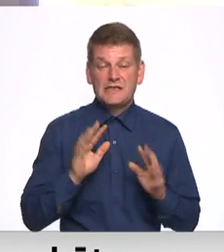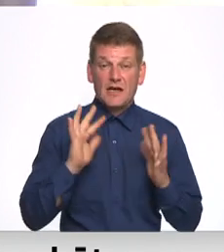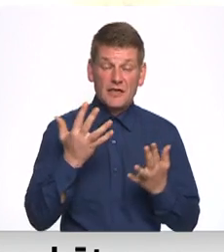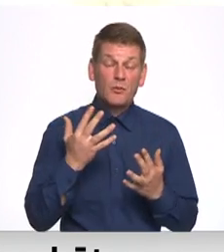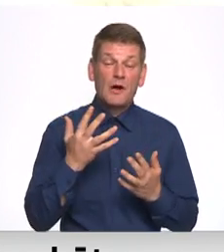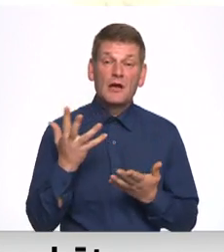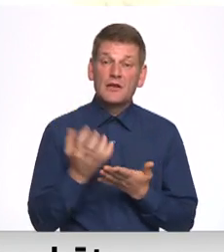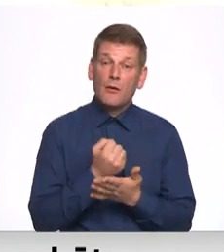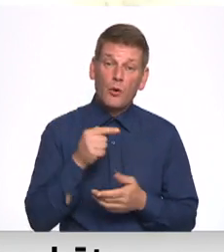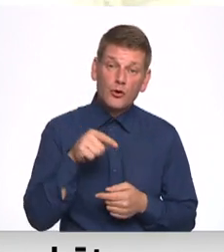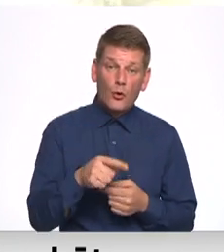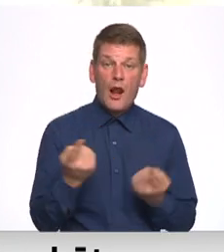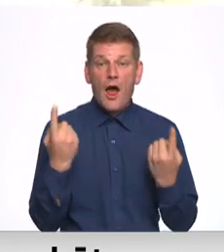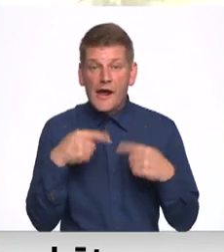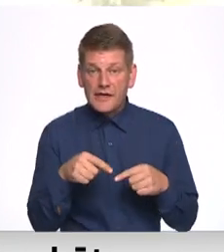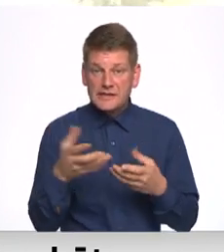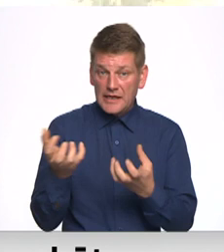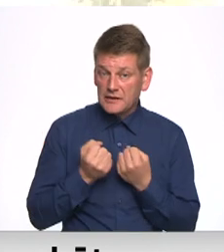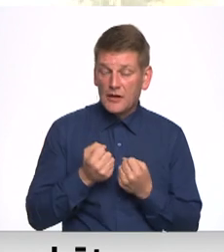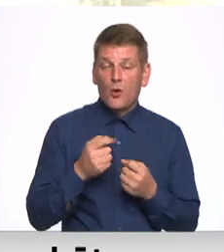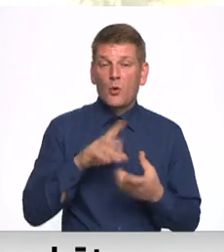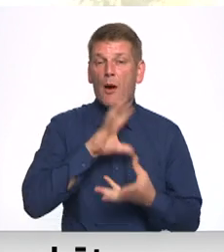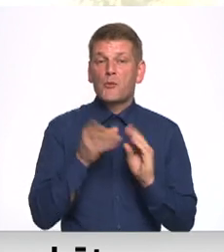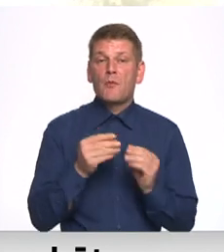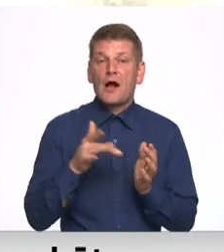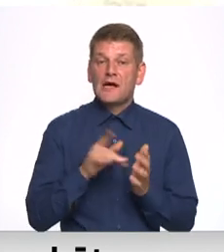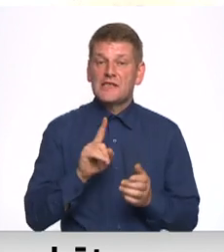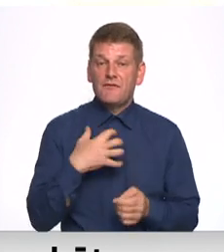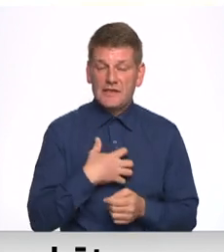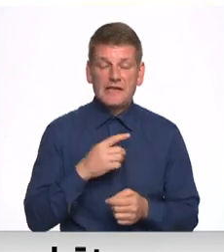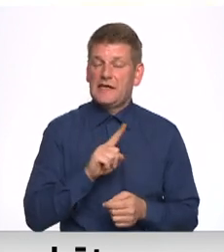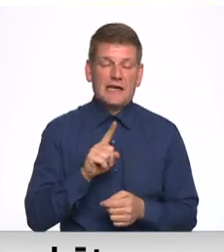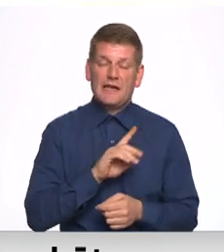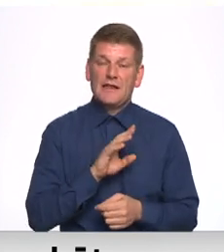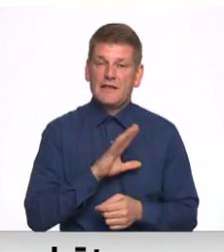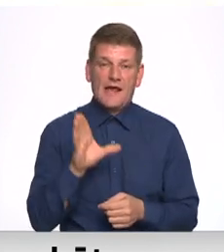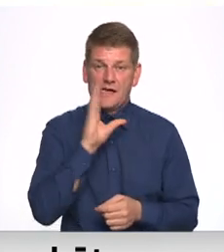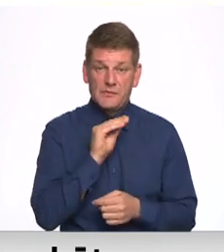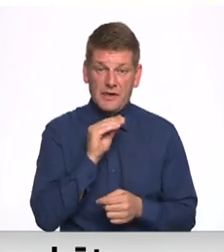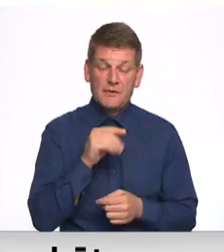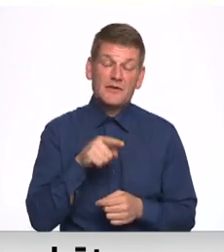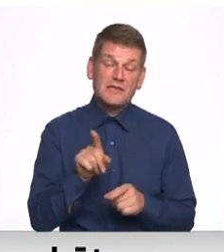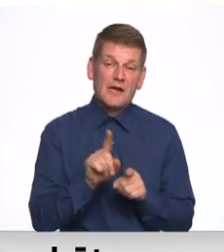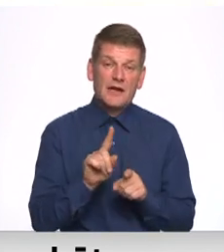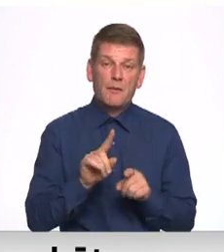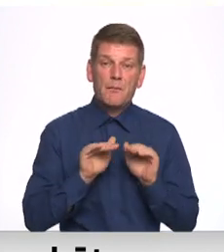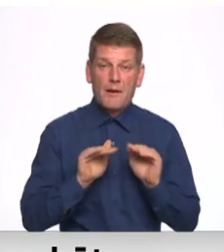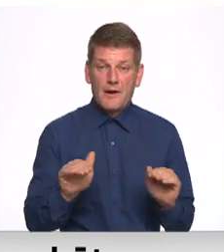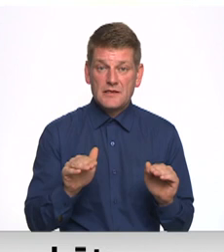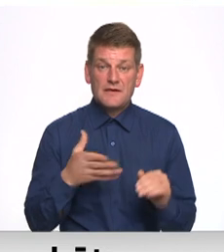to laikā vai ne un apjomā, kāds ir vajadzīgs, ir tev neiespējami. Tā kā, tas arī ir pamats